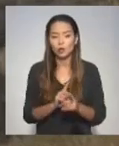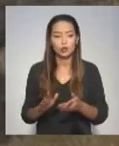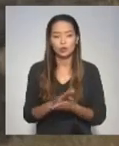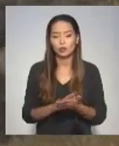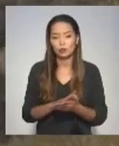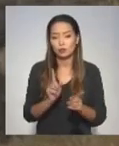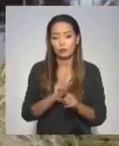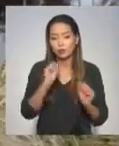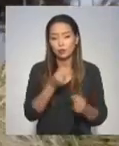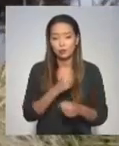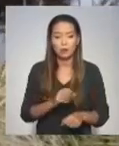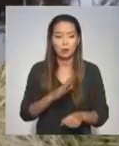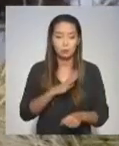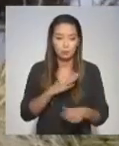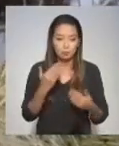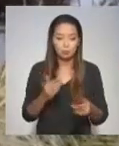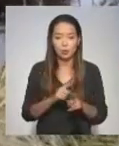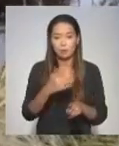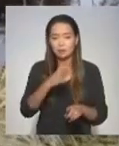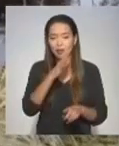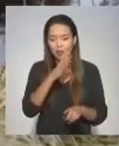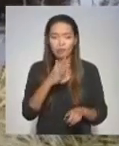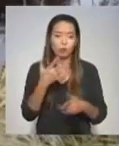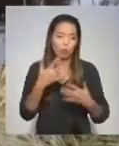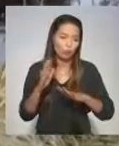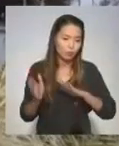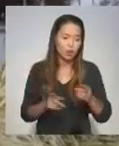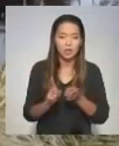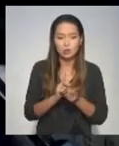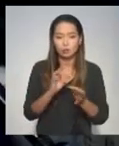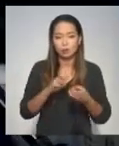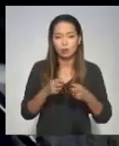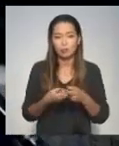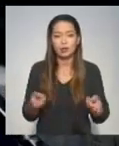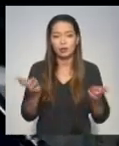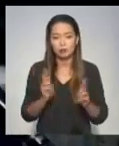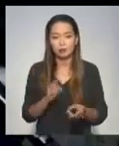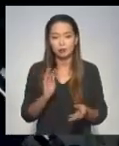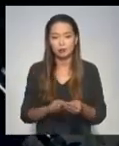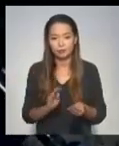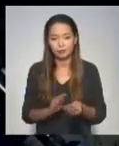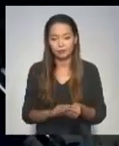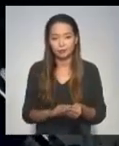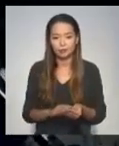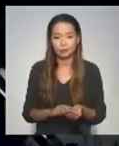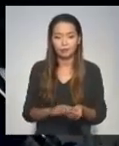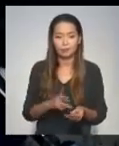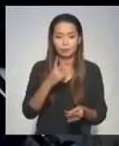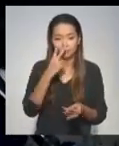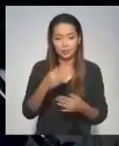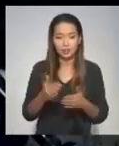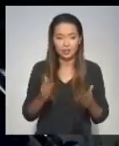было невозможно. За 50 лет изменилось многое, но только не эта проблема. Вот в этом колодце